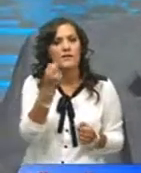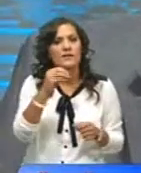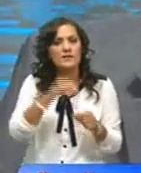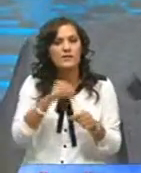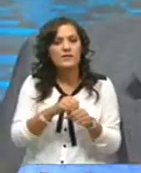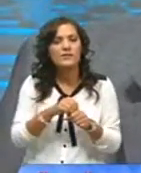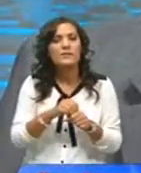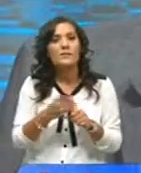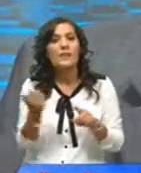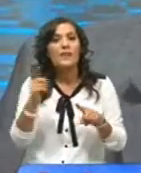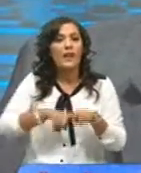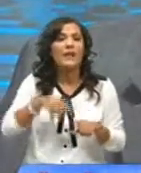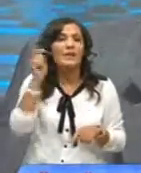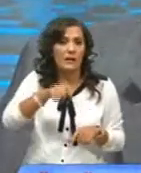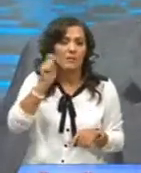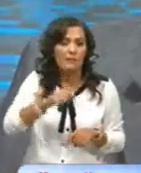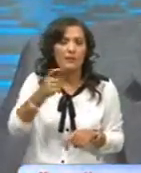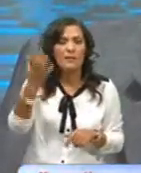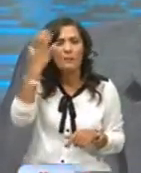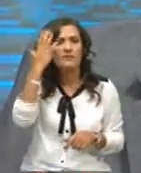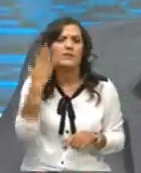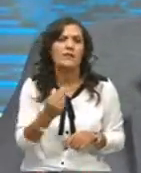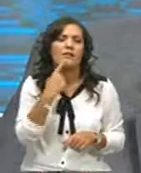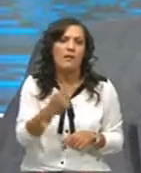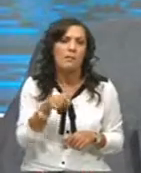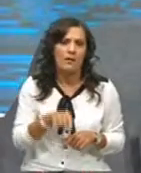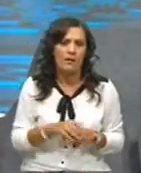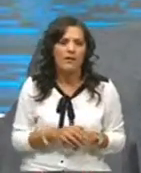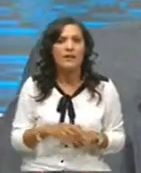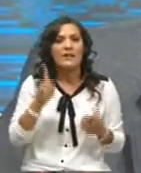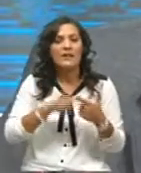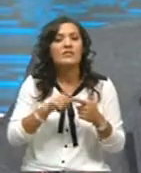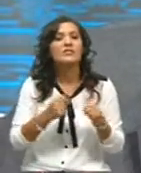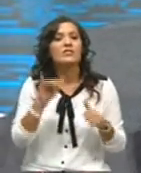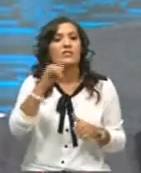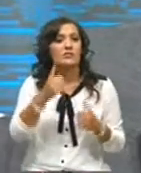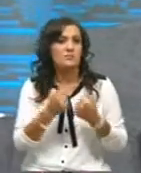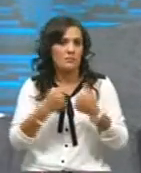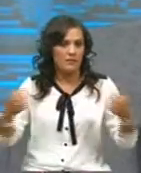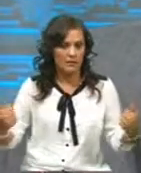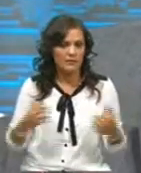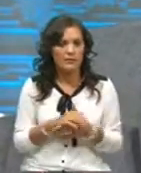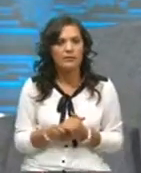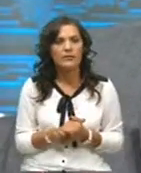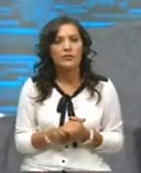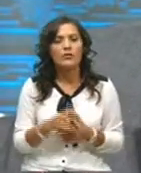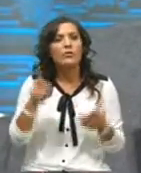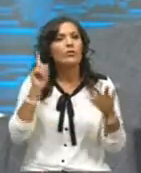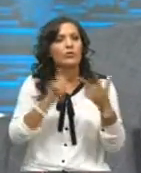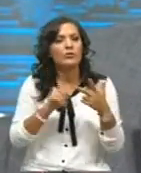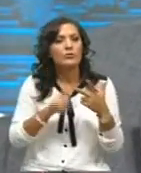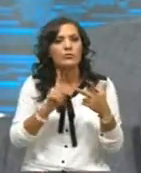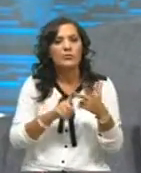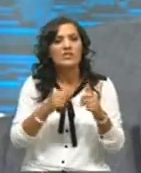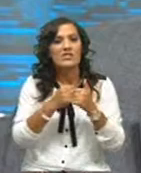kanserini de tetikleyen kolaylaştıran faktörlerin başında geliyor ikincisi şişmanlık kökü